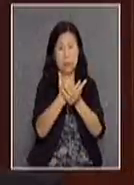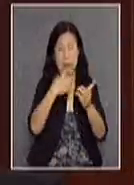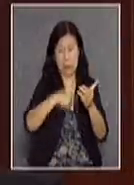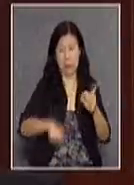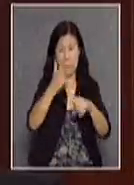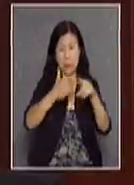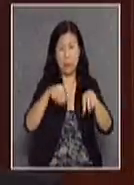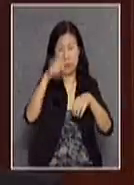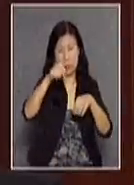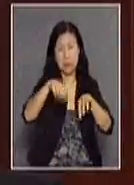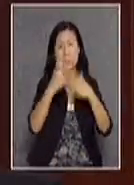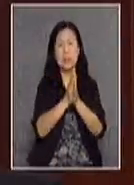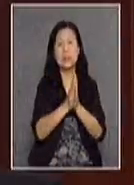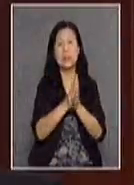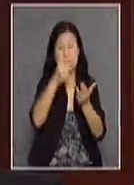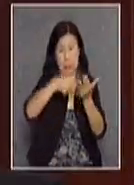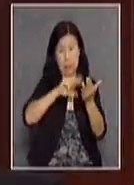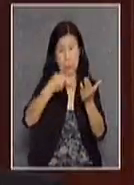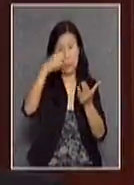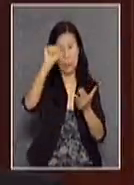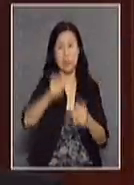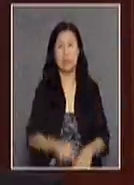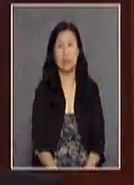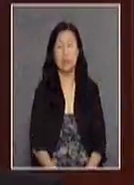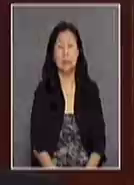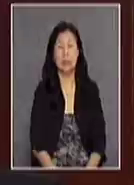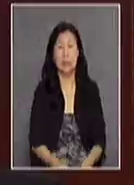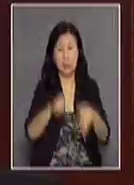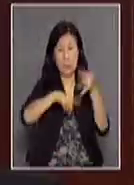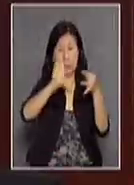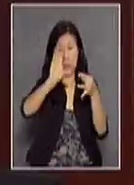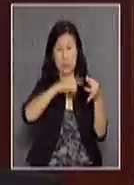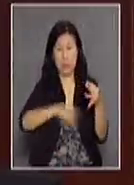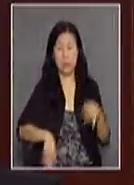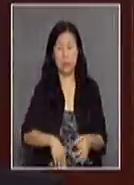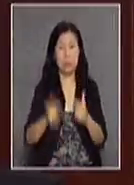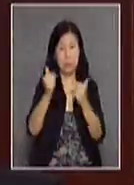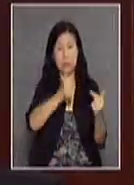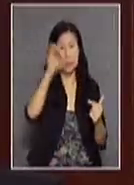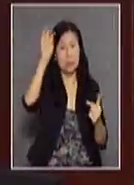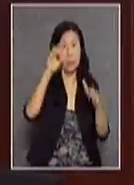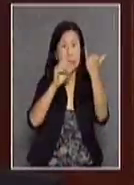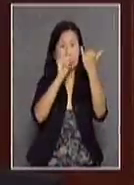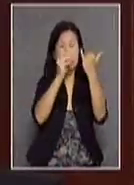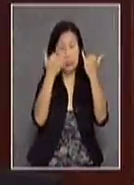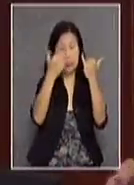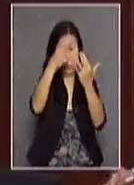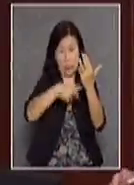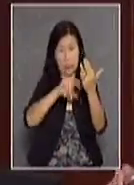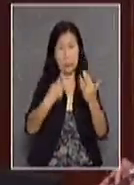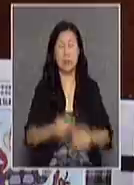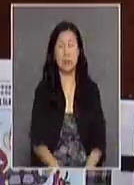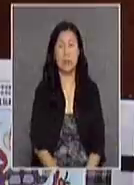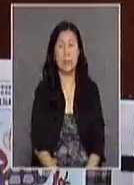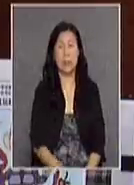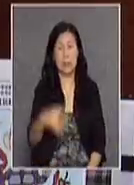半數贊成，我宣布修正案被否決。陳志全議員，請你動議第676項修正案。